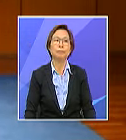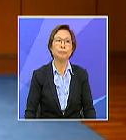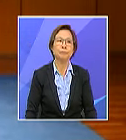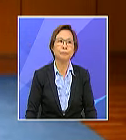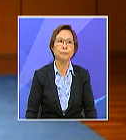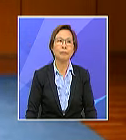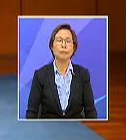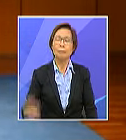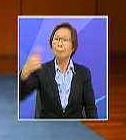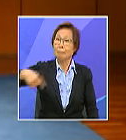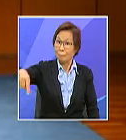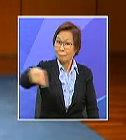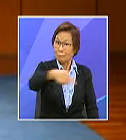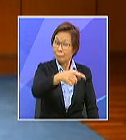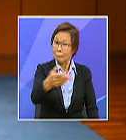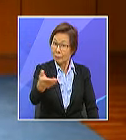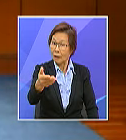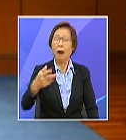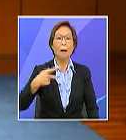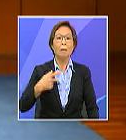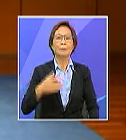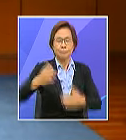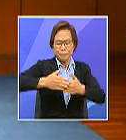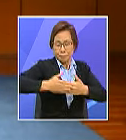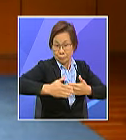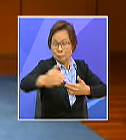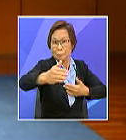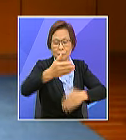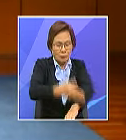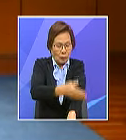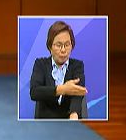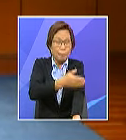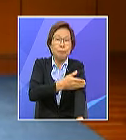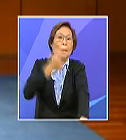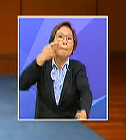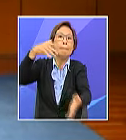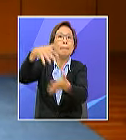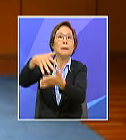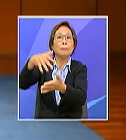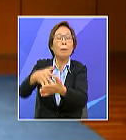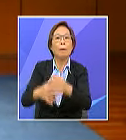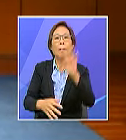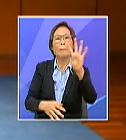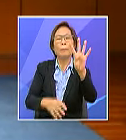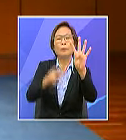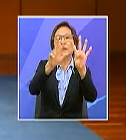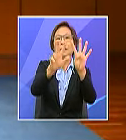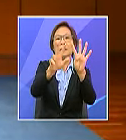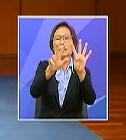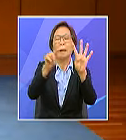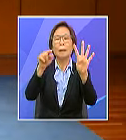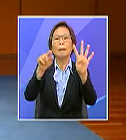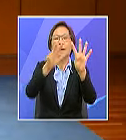Dallas dahi seterusnya adalah prestasi mata pelajaran 43